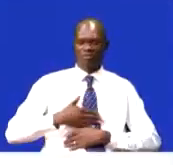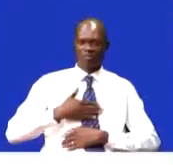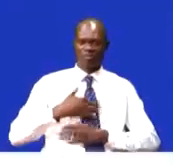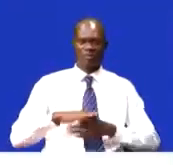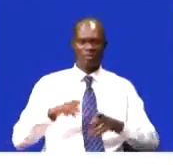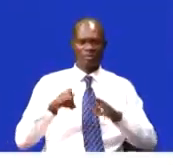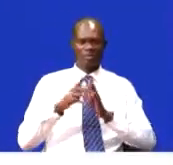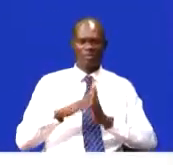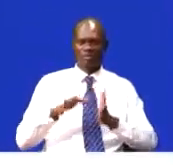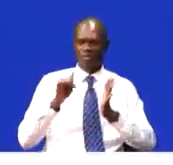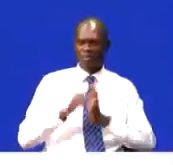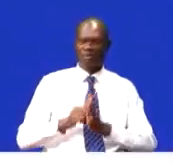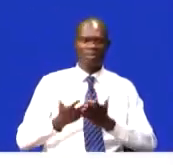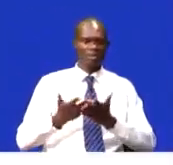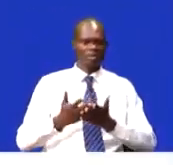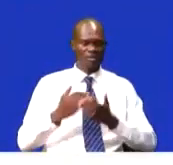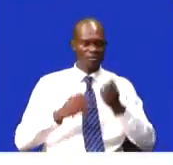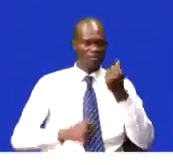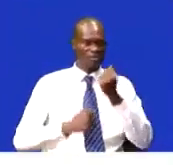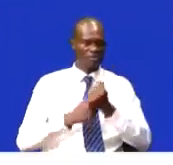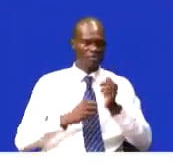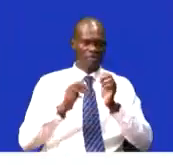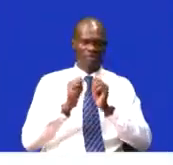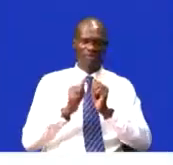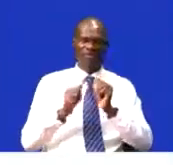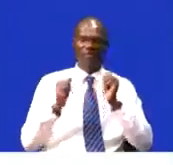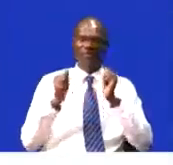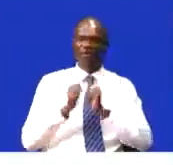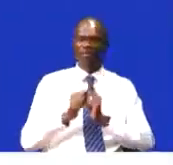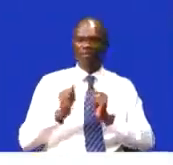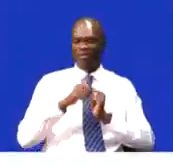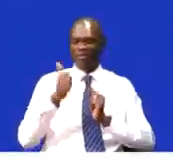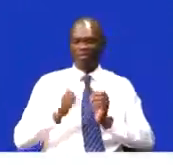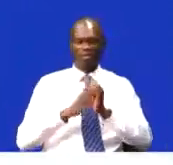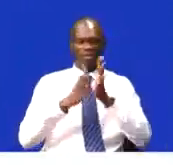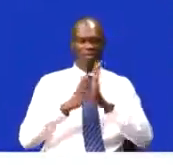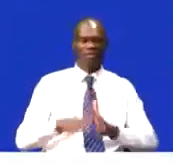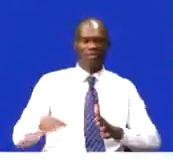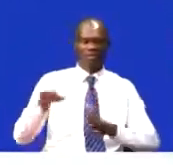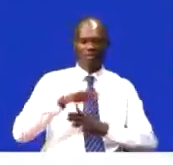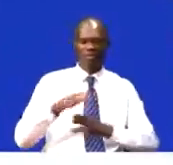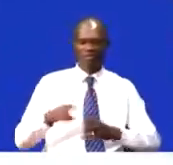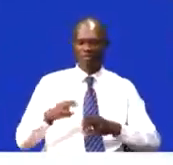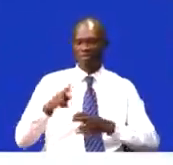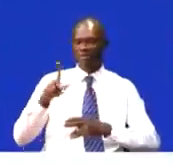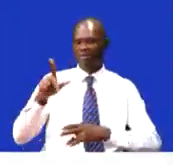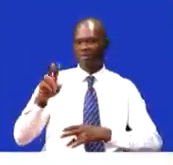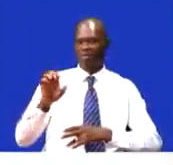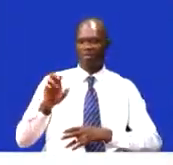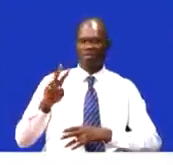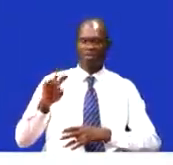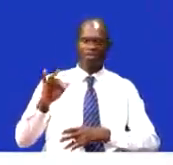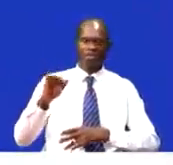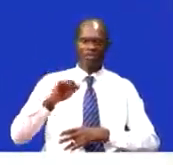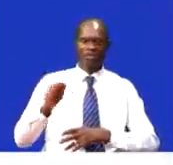Wach makamano bende ne osir lwedo kod achiel kuom jotelo mag chirono Lewis Odhiambo.